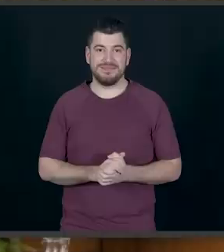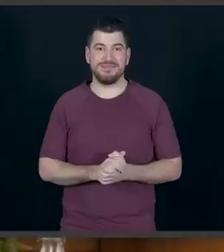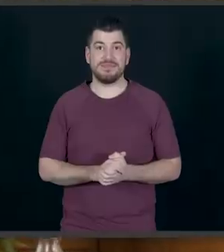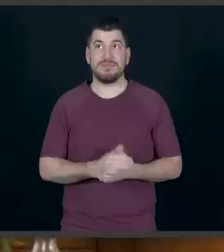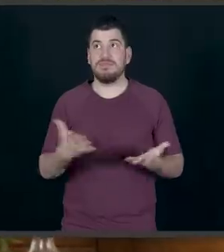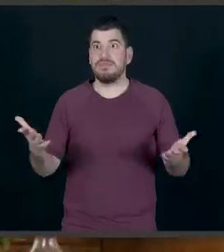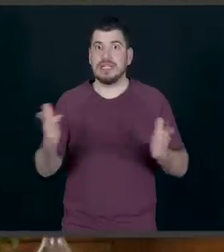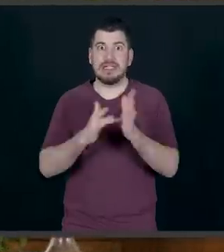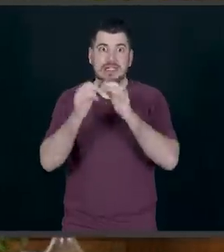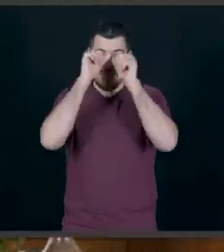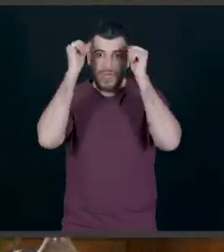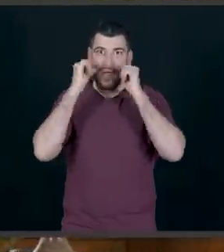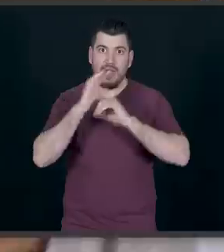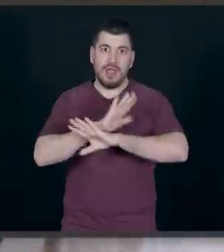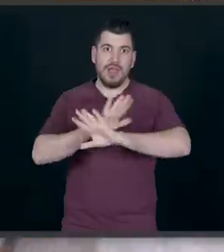Κόλλεσε, Παναγία μου.